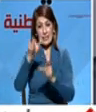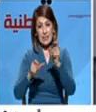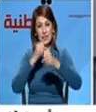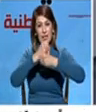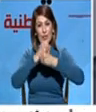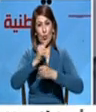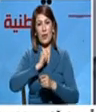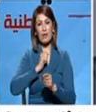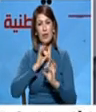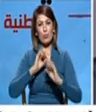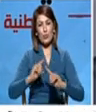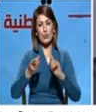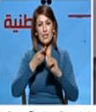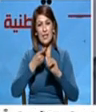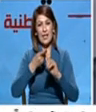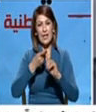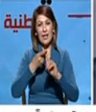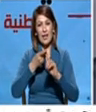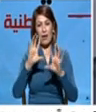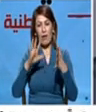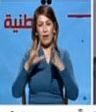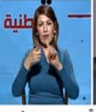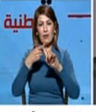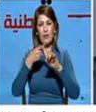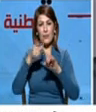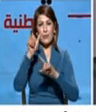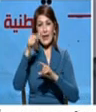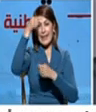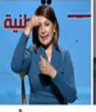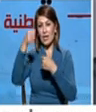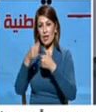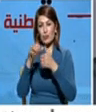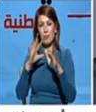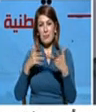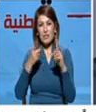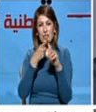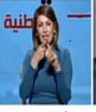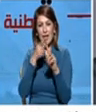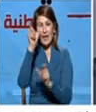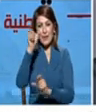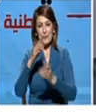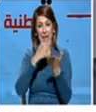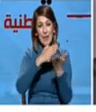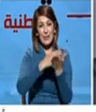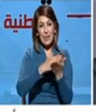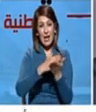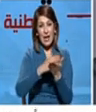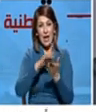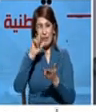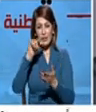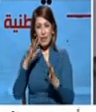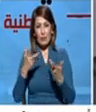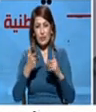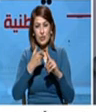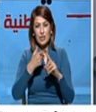الدفع دينار سمارت والدينار نذكر انه البطاقات هذه حامله لمعرفه بريديه